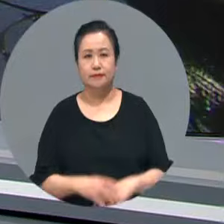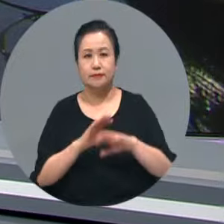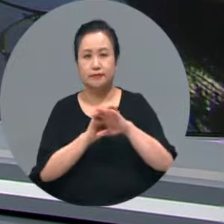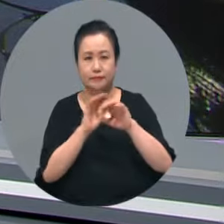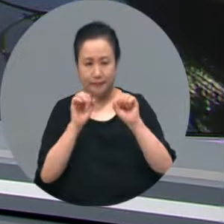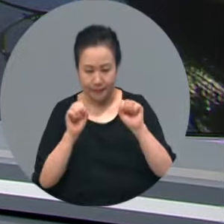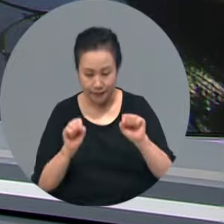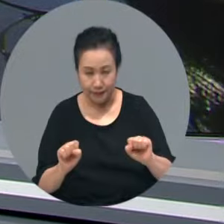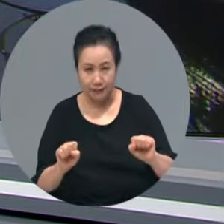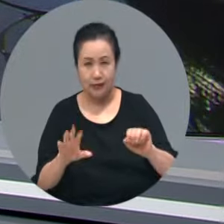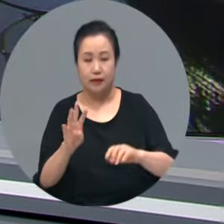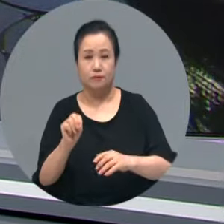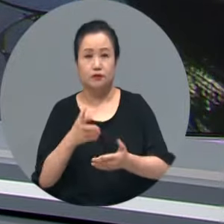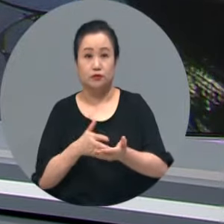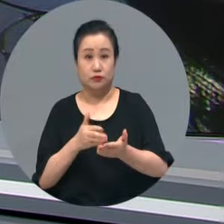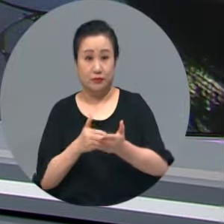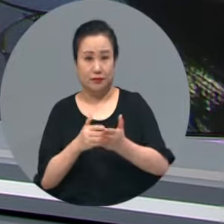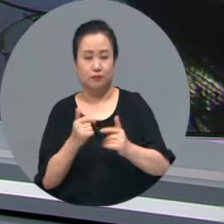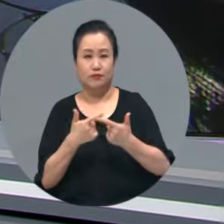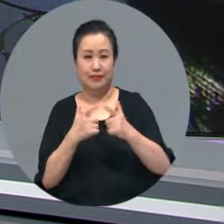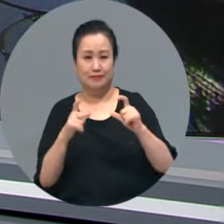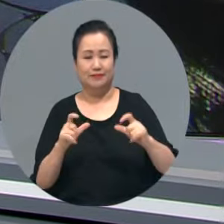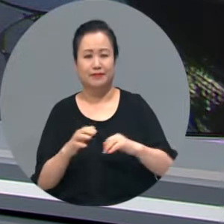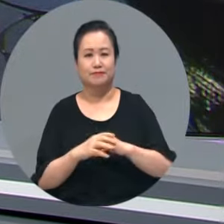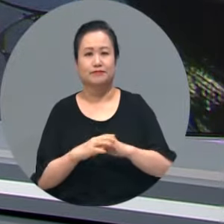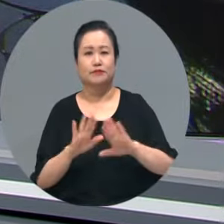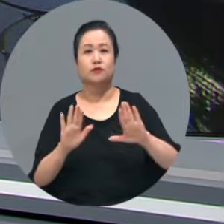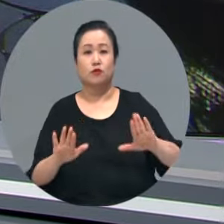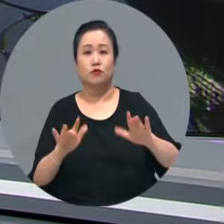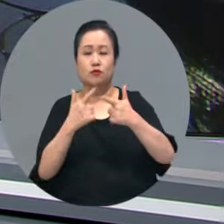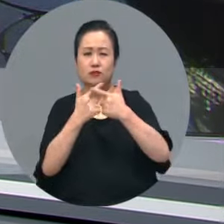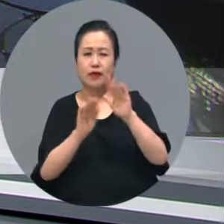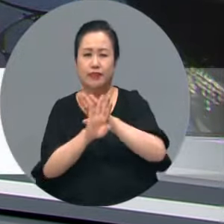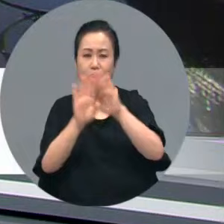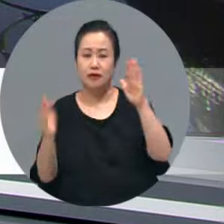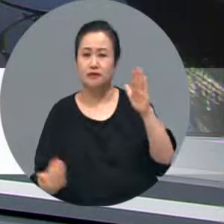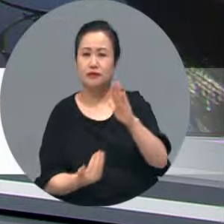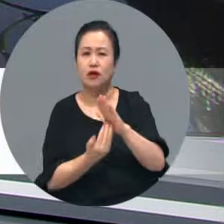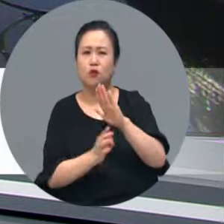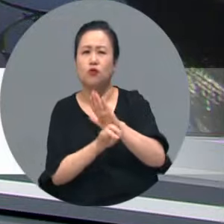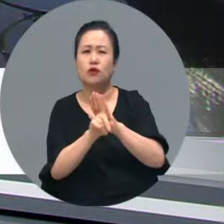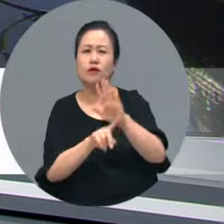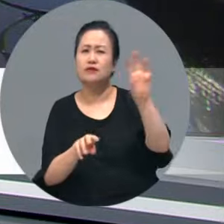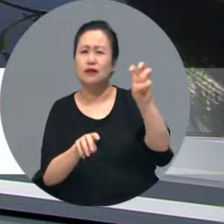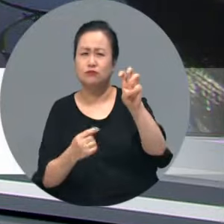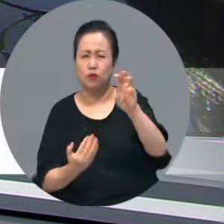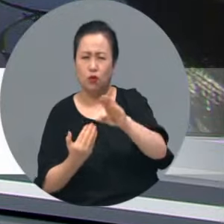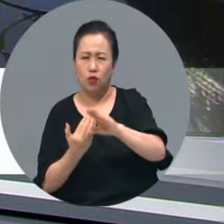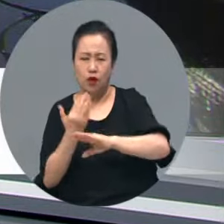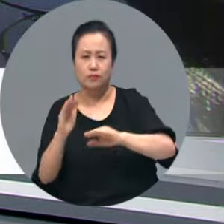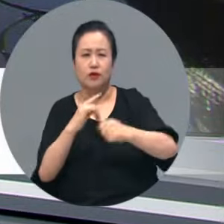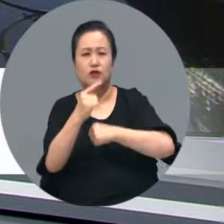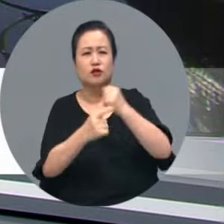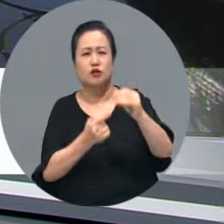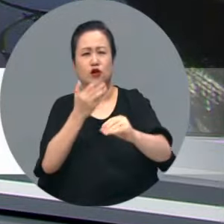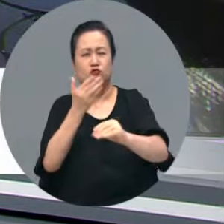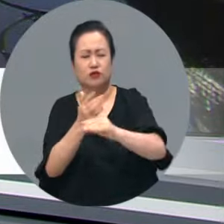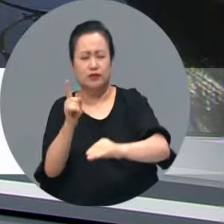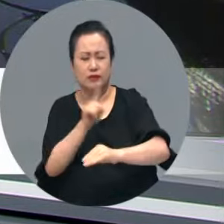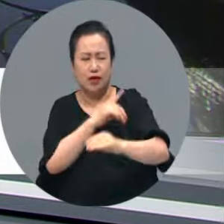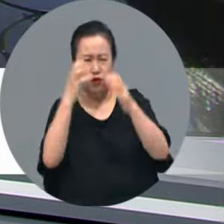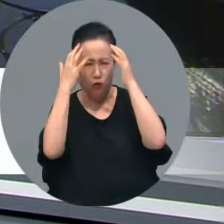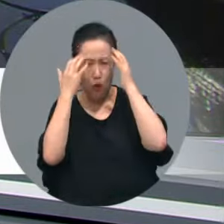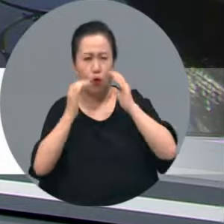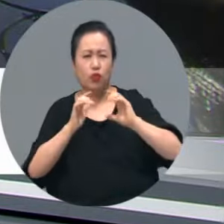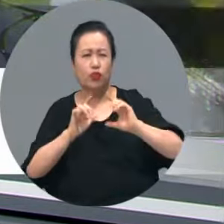네, 시청자 여러분 안녕하십니까. MBC 뉴스데스크 부산입니다. 오늘 부산의 낮 최고 기온이 30도를 넘어서면서 1년 중